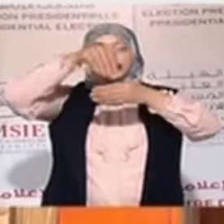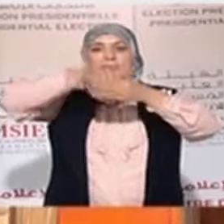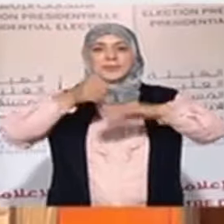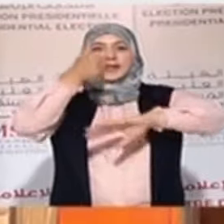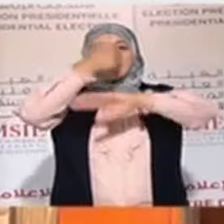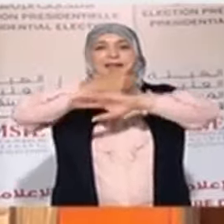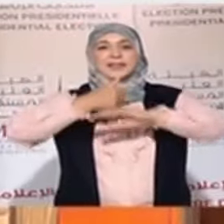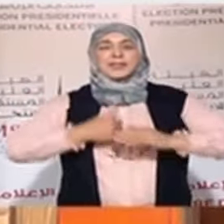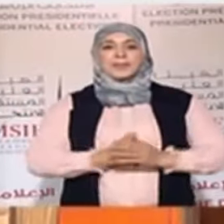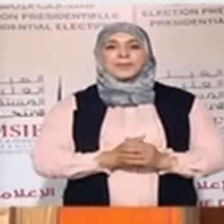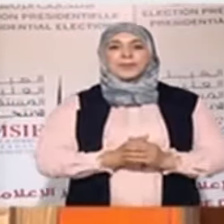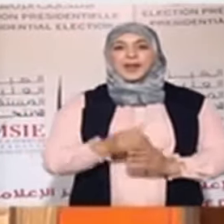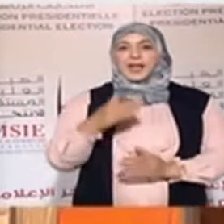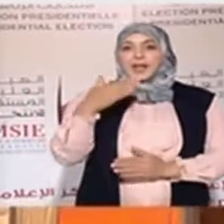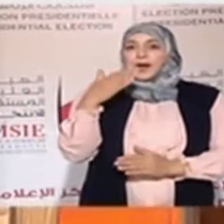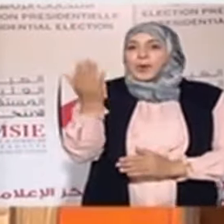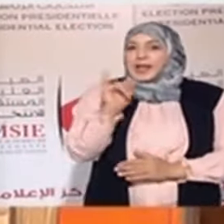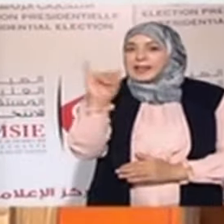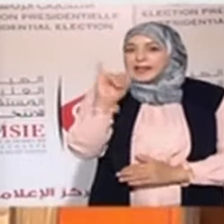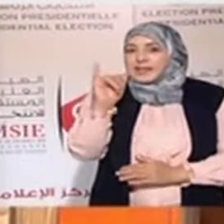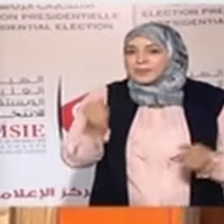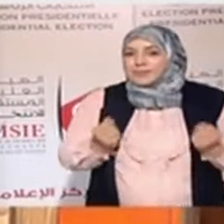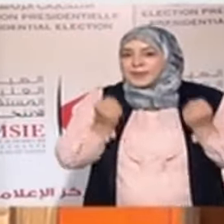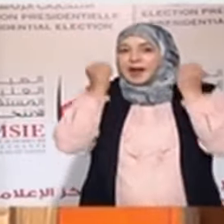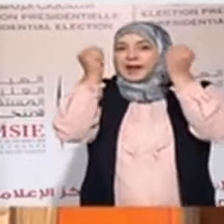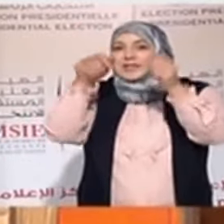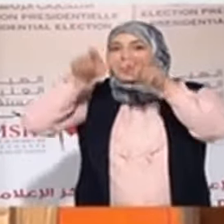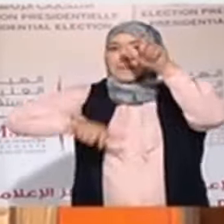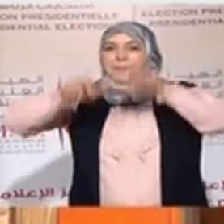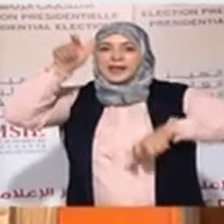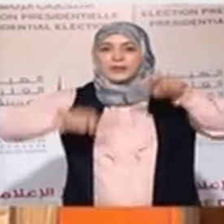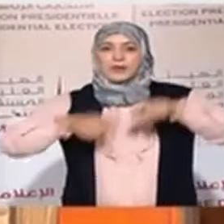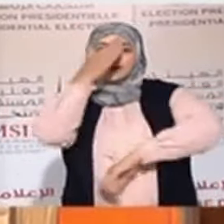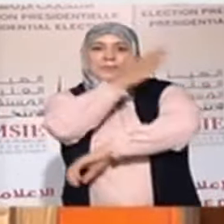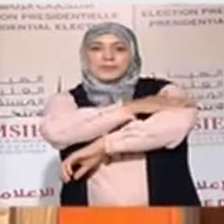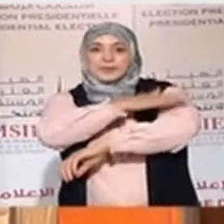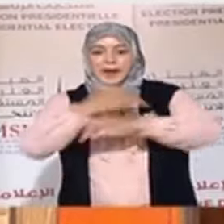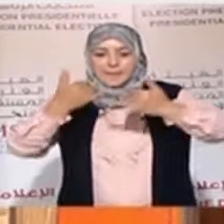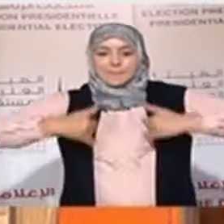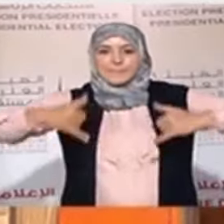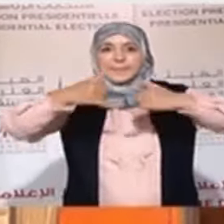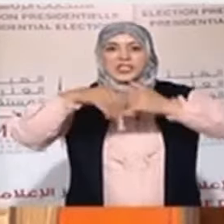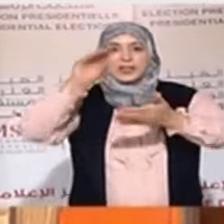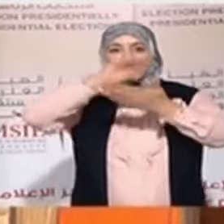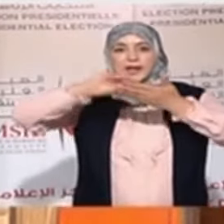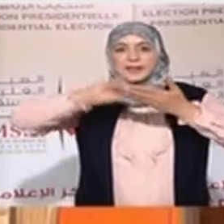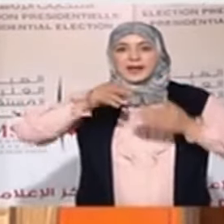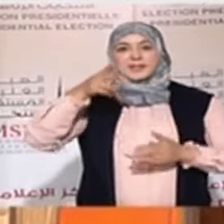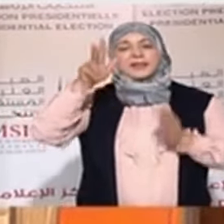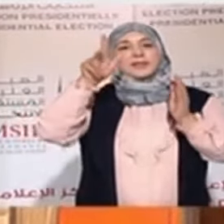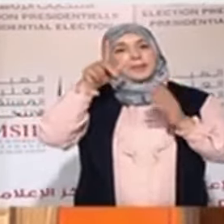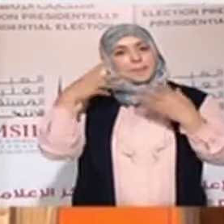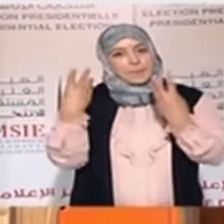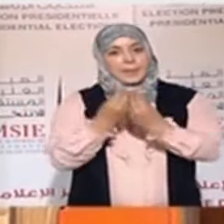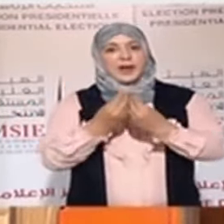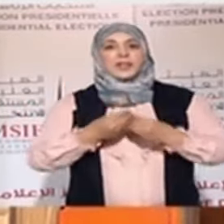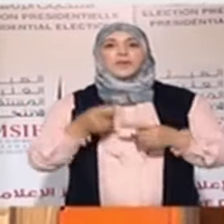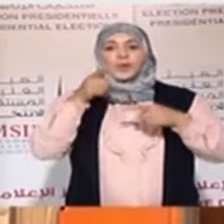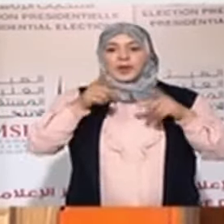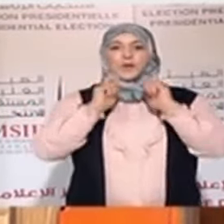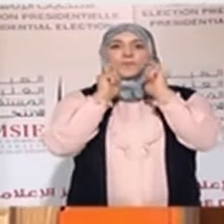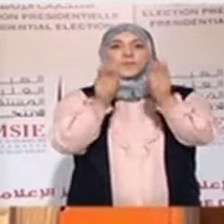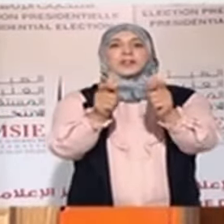الرئاسي لولا إرادة وعزيمة أبنائها مجلساً وإدارة تنفيذية، وهي